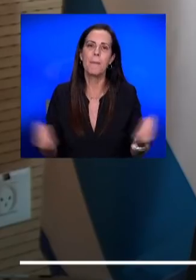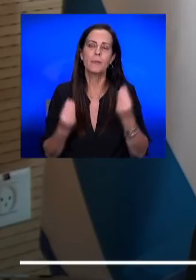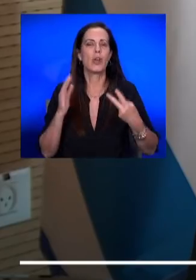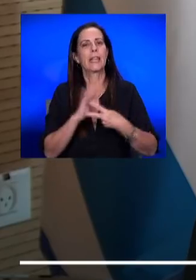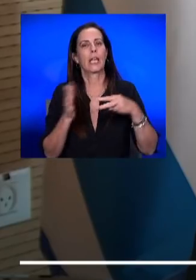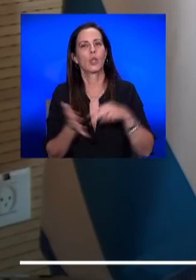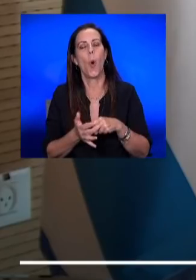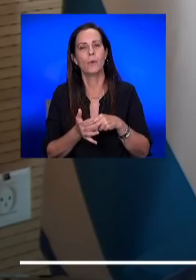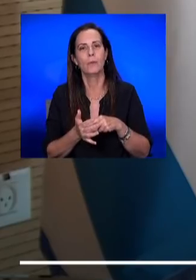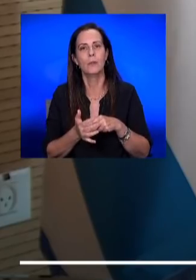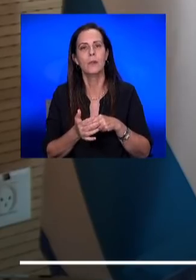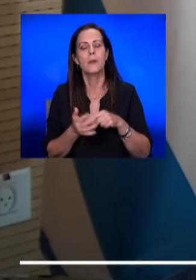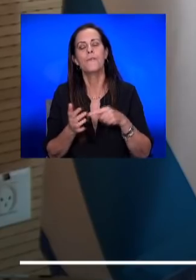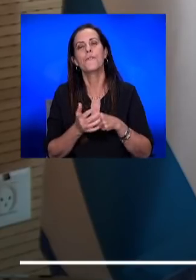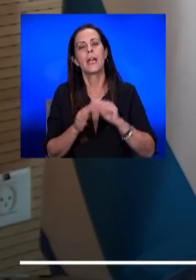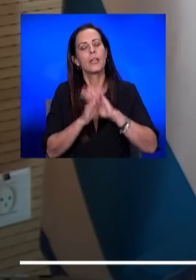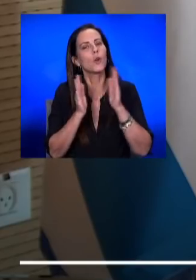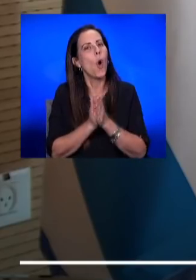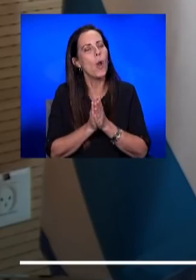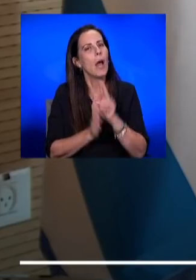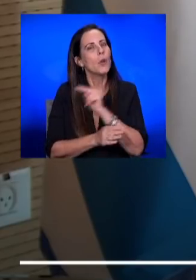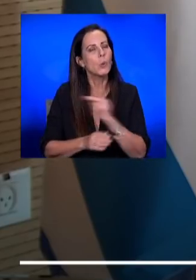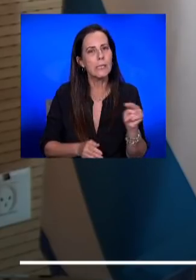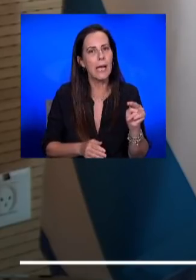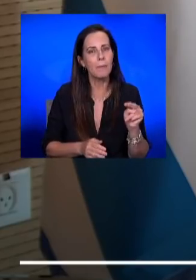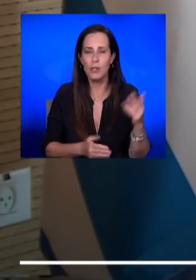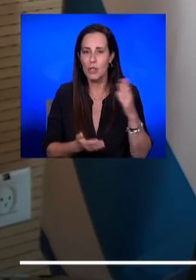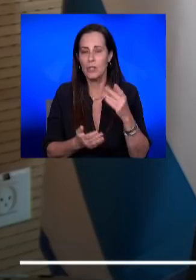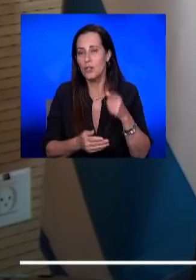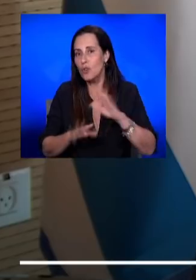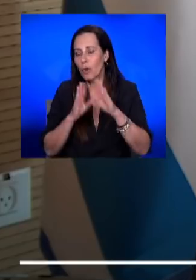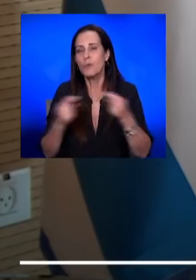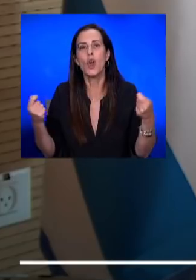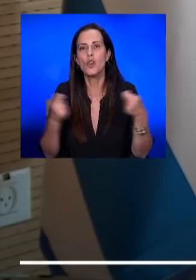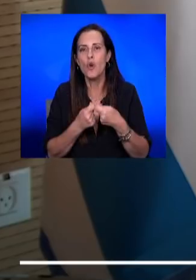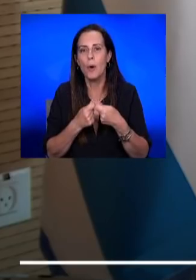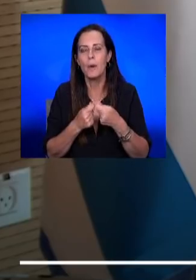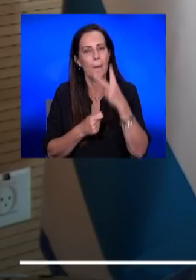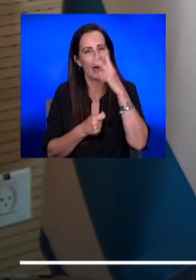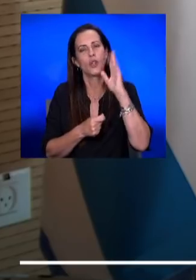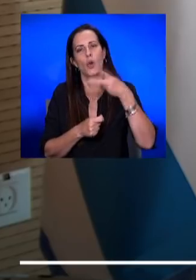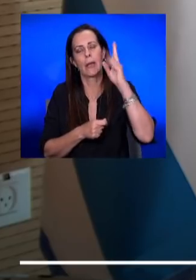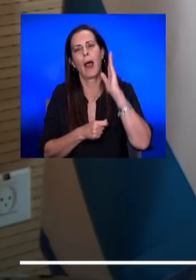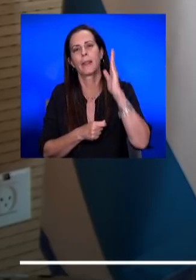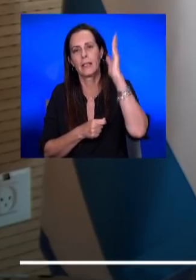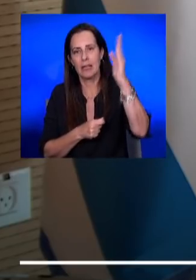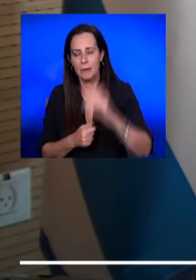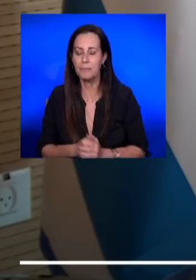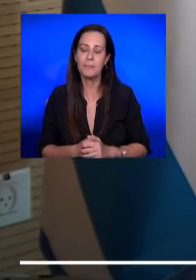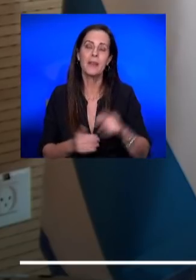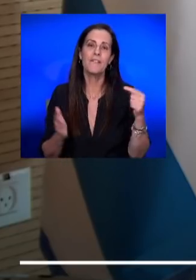תכנוניים ואת כל הנושאים שהזכרתי שקשורים בראייה יותר ארוכת טווח.